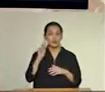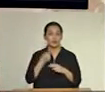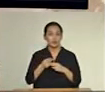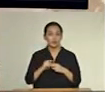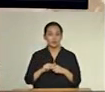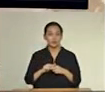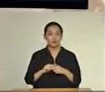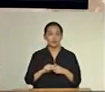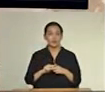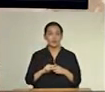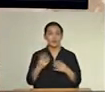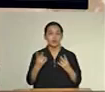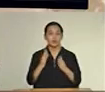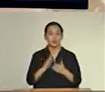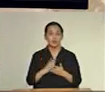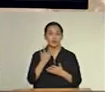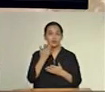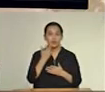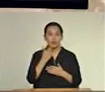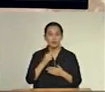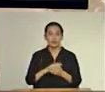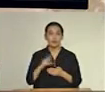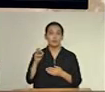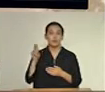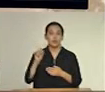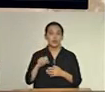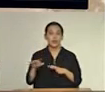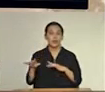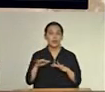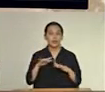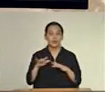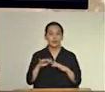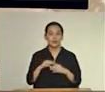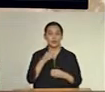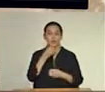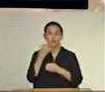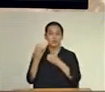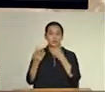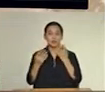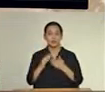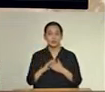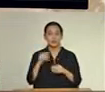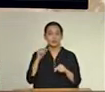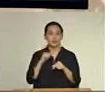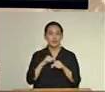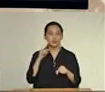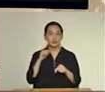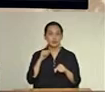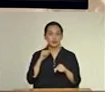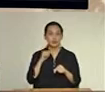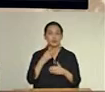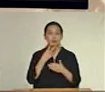Ya'ni ranglar moddalarining harakati mana shu orqali gullargacha, tojibarglargacha yetib borar